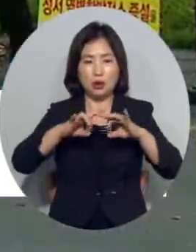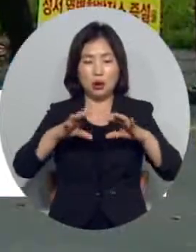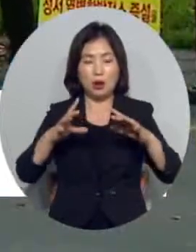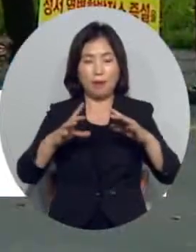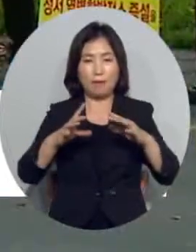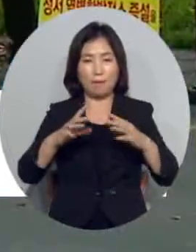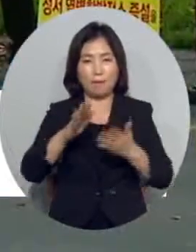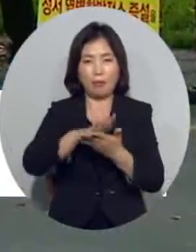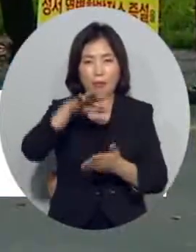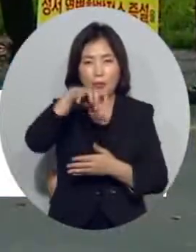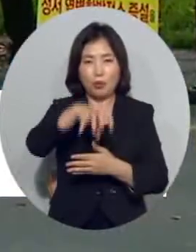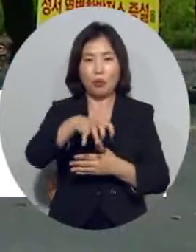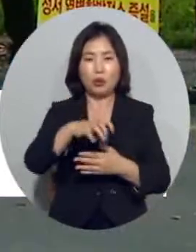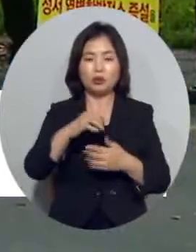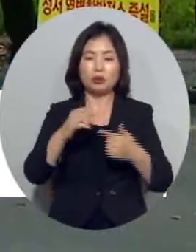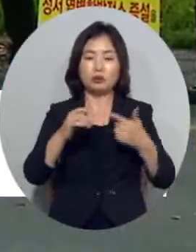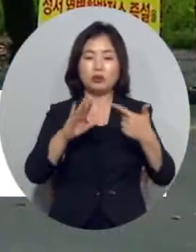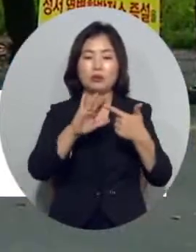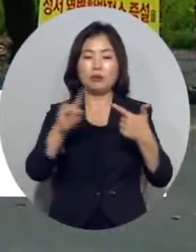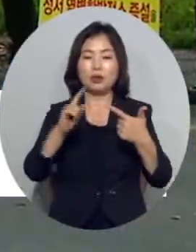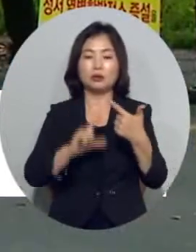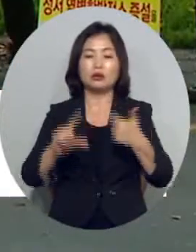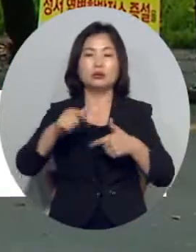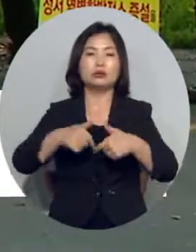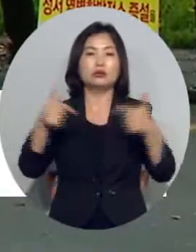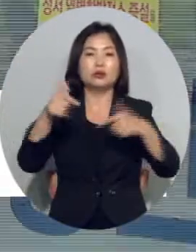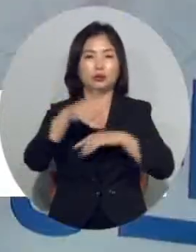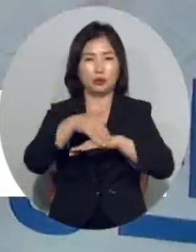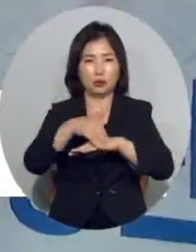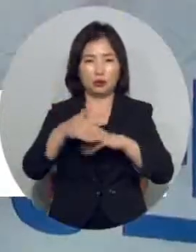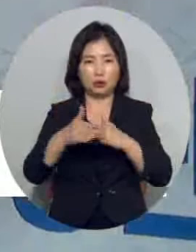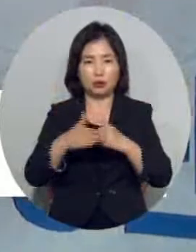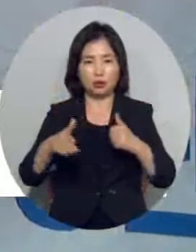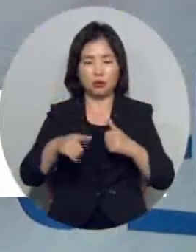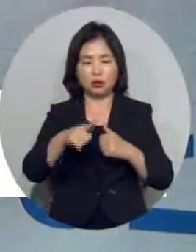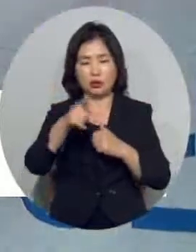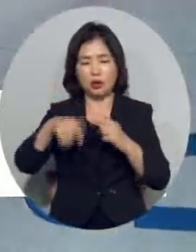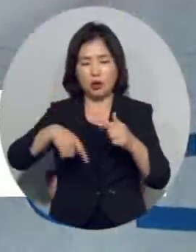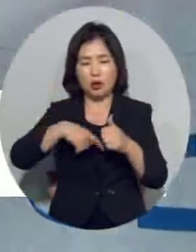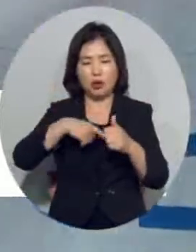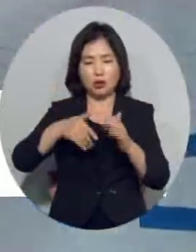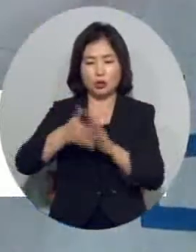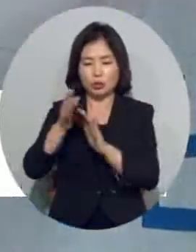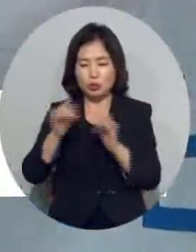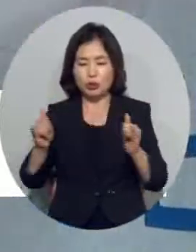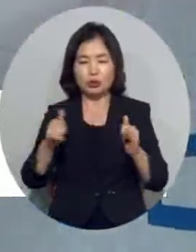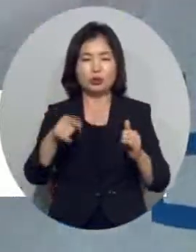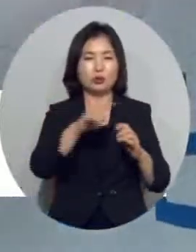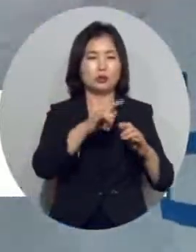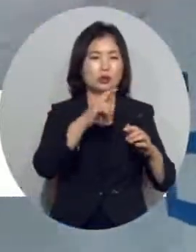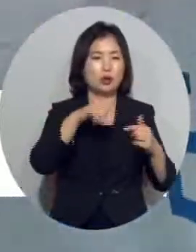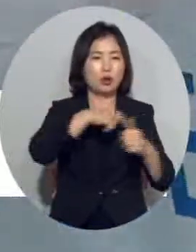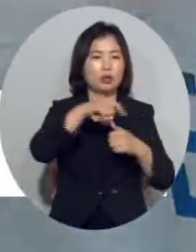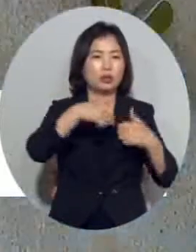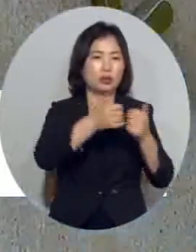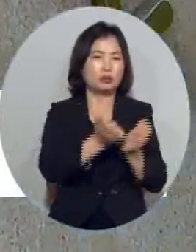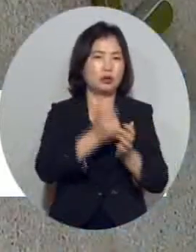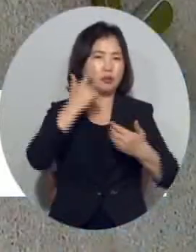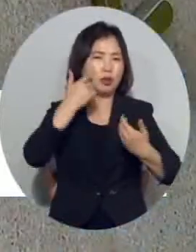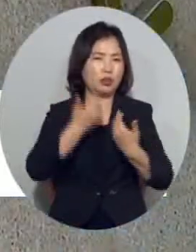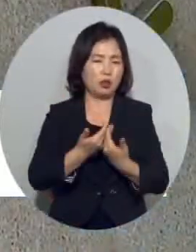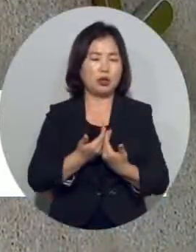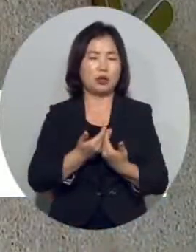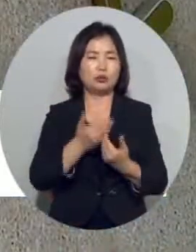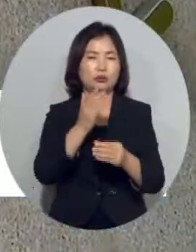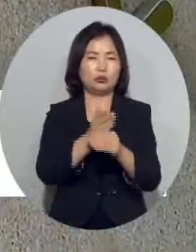발전 용량을 6배로 증설 하겠다는 계획을 두고 주민과 환경단체 가 반대하고 있습니다 반대의 이후